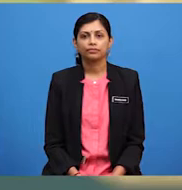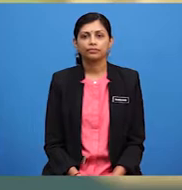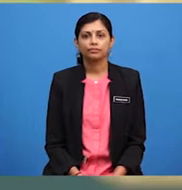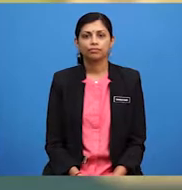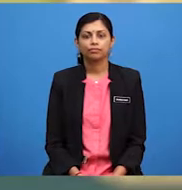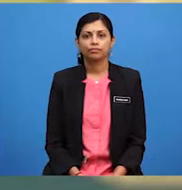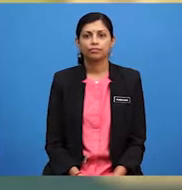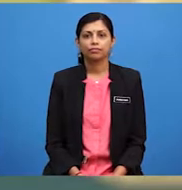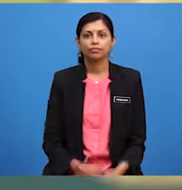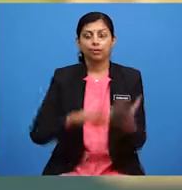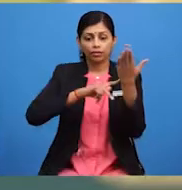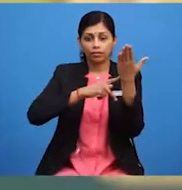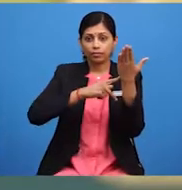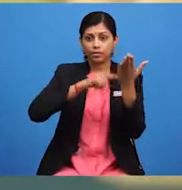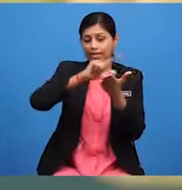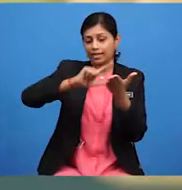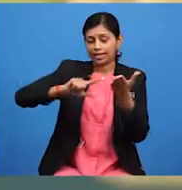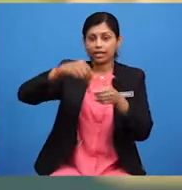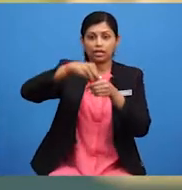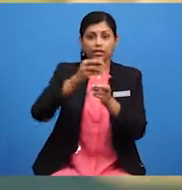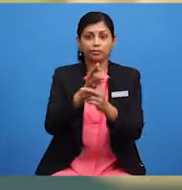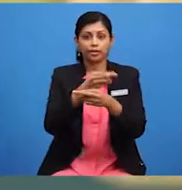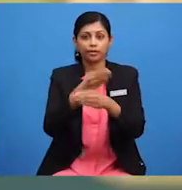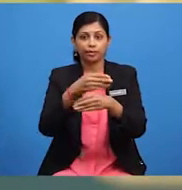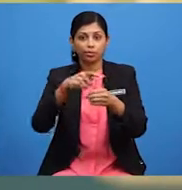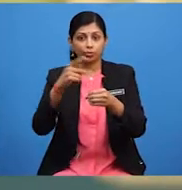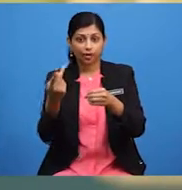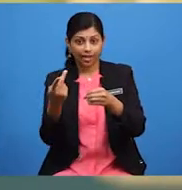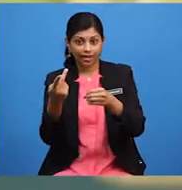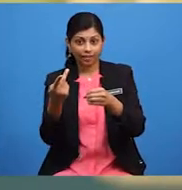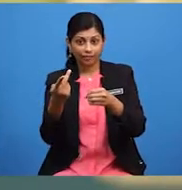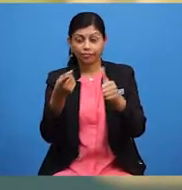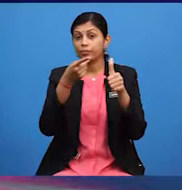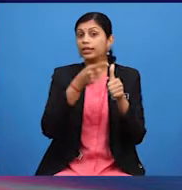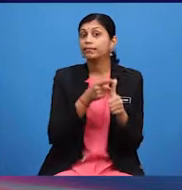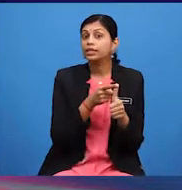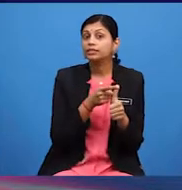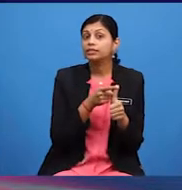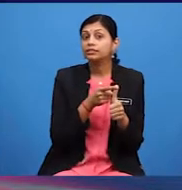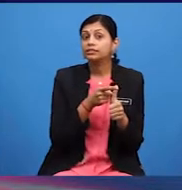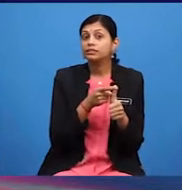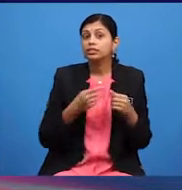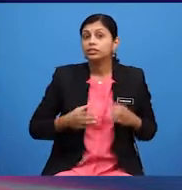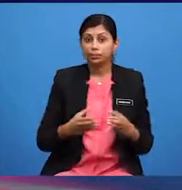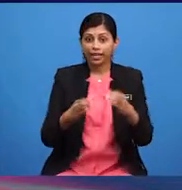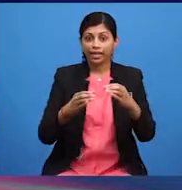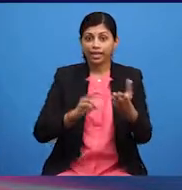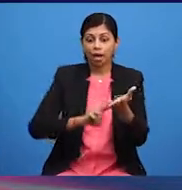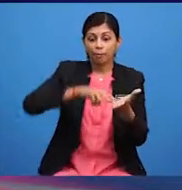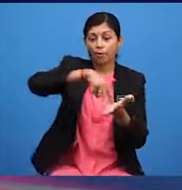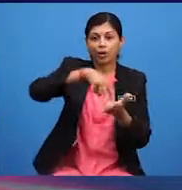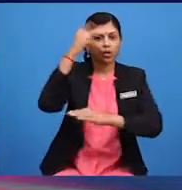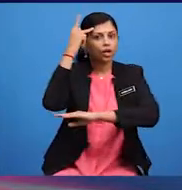Peranan lakaran dalam reka bentuk produk adalah yang pertama, mempercepatkan